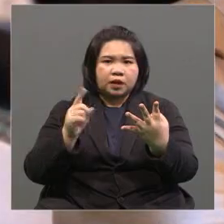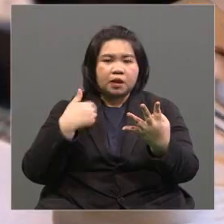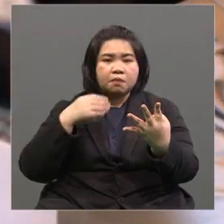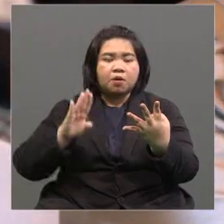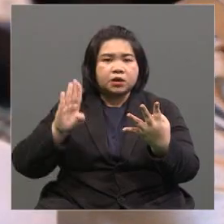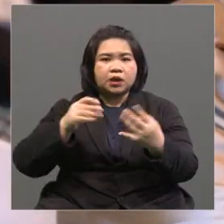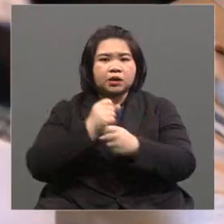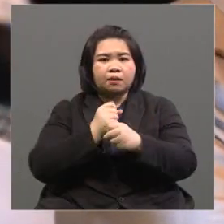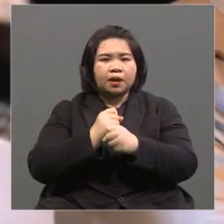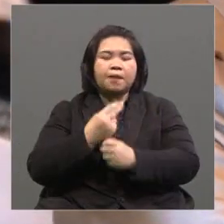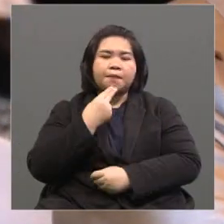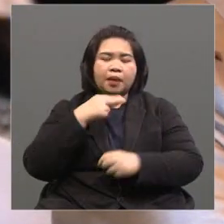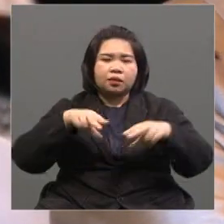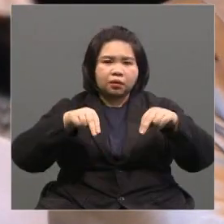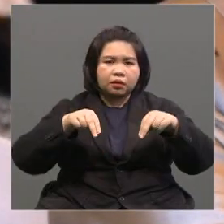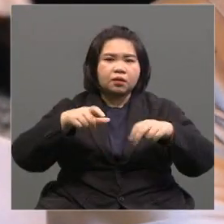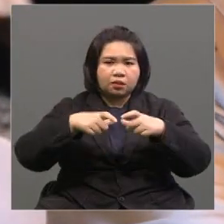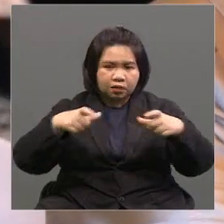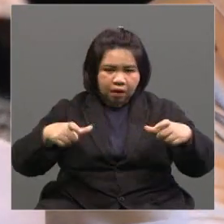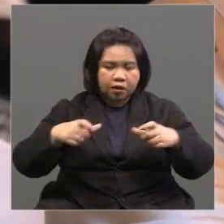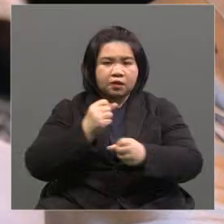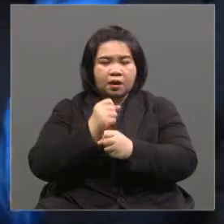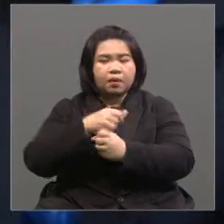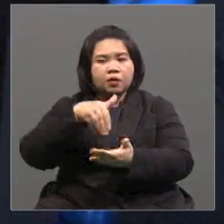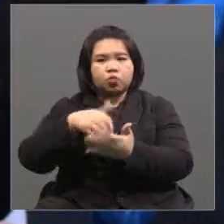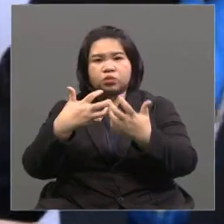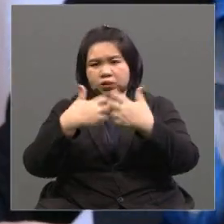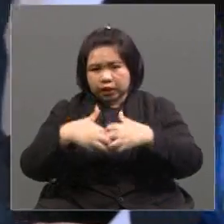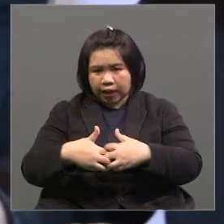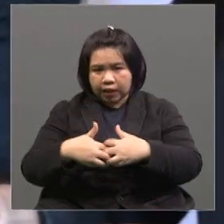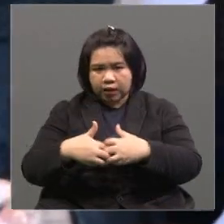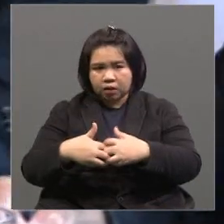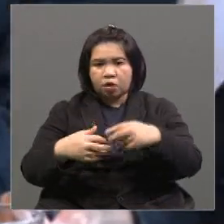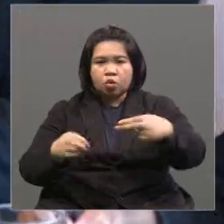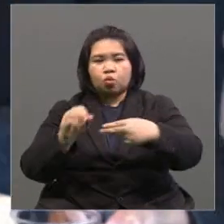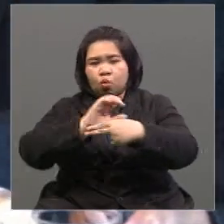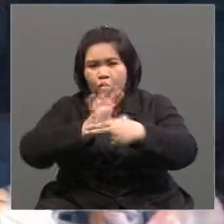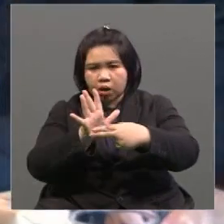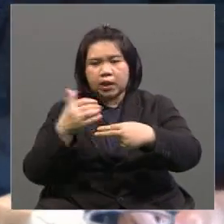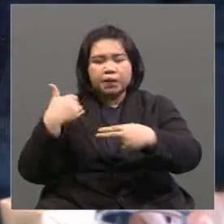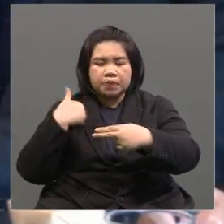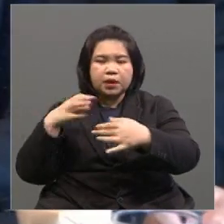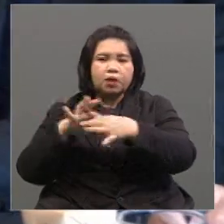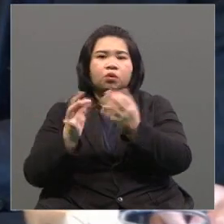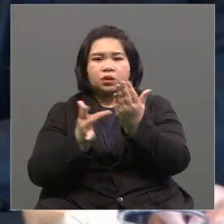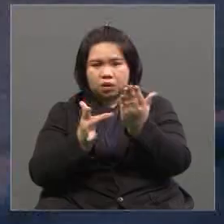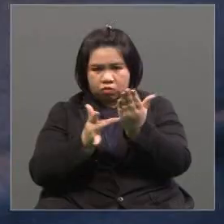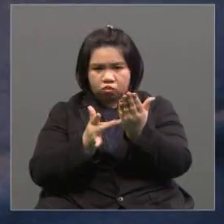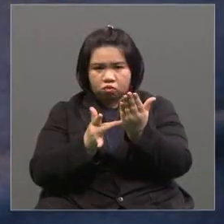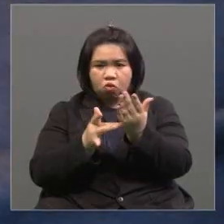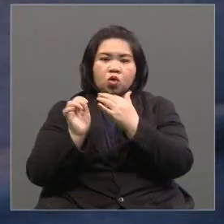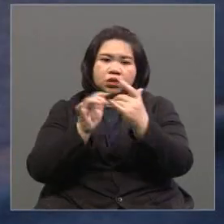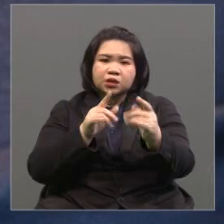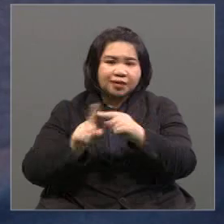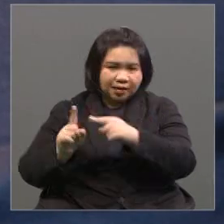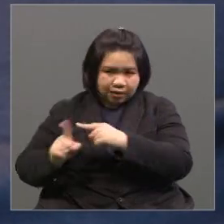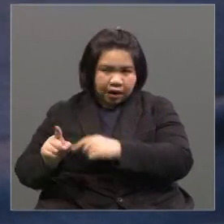แบตเตอรี่ที่ใหญ่ที่สุดในโลกสนใจตั้งโรงงานในไทยครับ Huaweiครับบริษัทด้าน soluเทคโนโลยีสารสนเทศและการสื่อสารแบบ